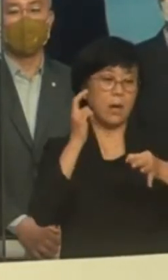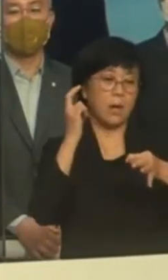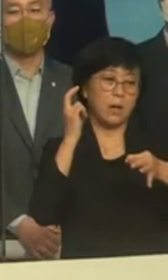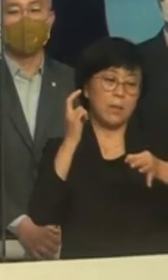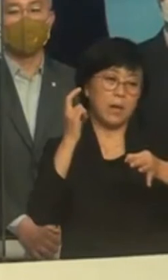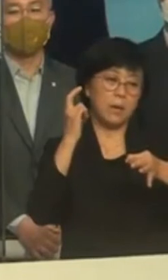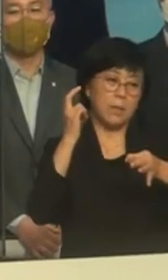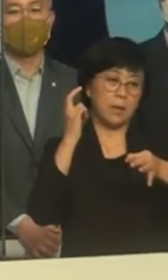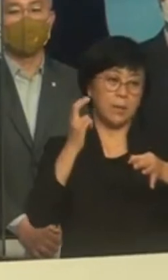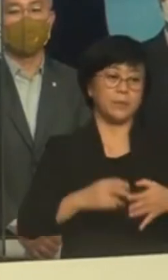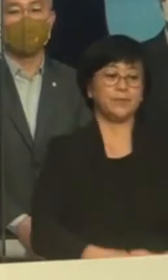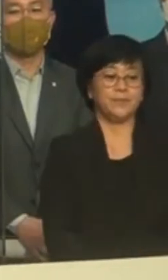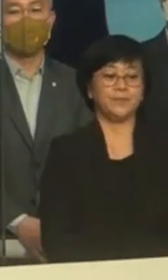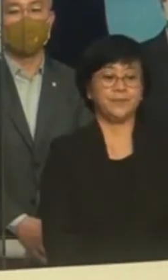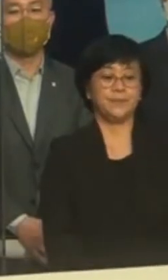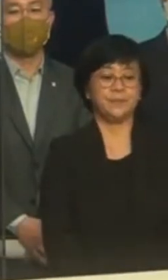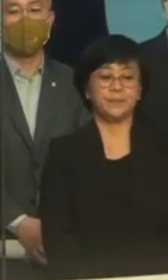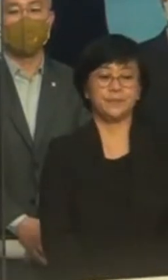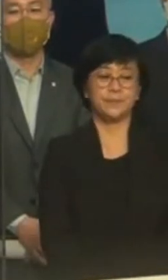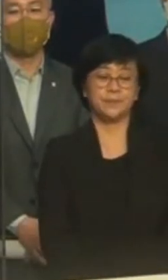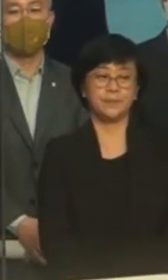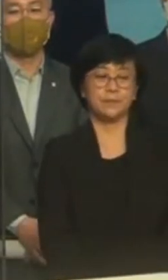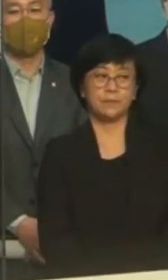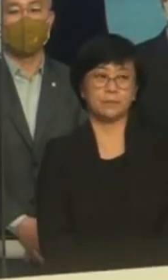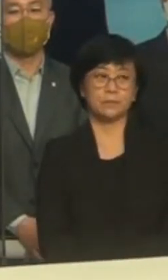열릴지도 모르겠습니다.